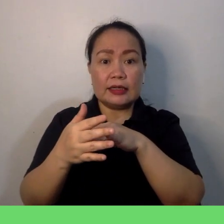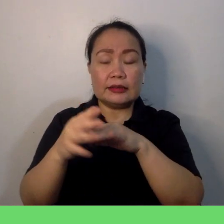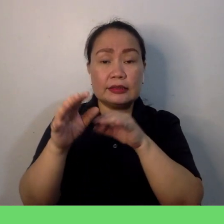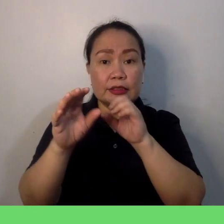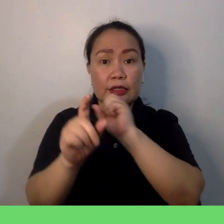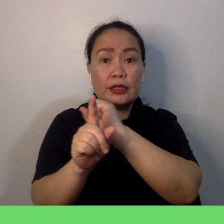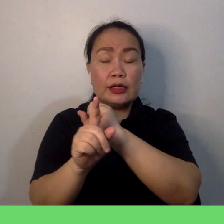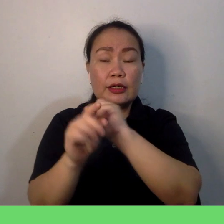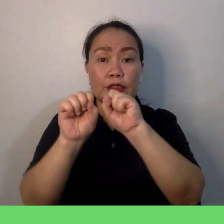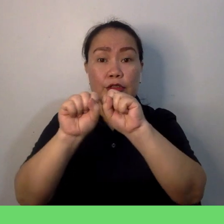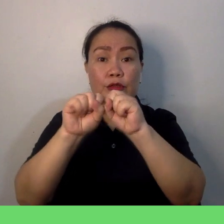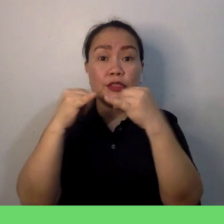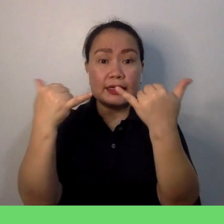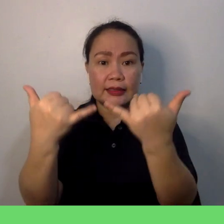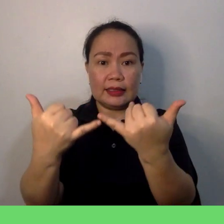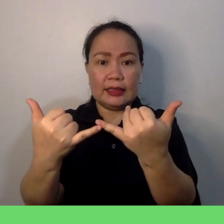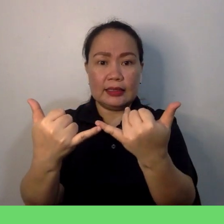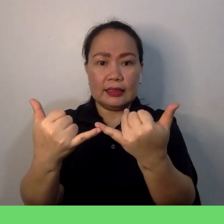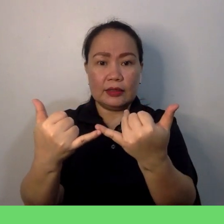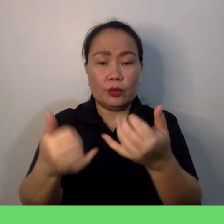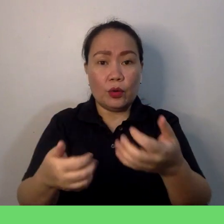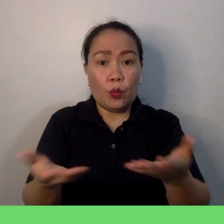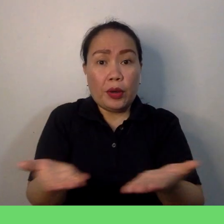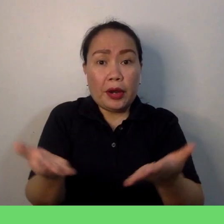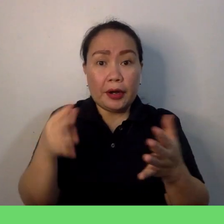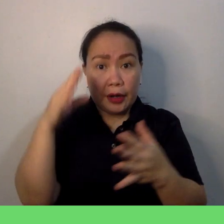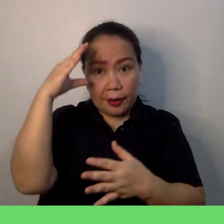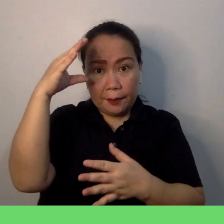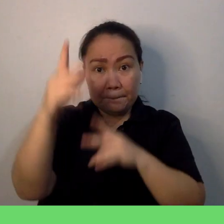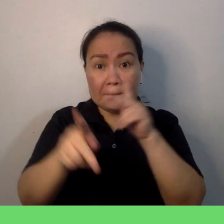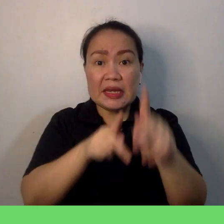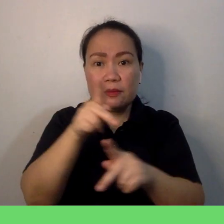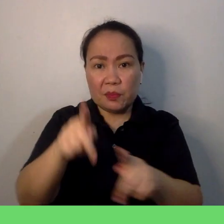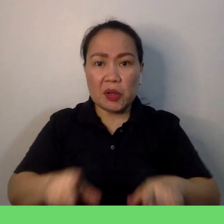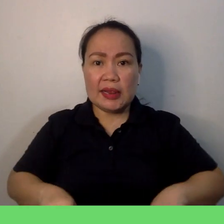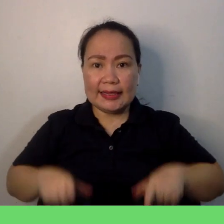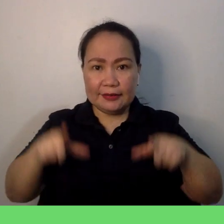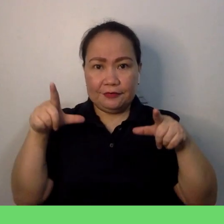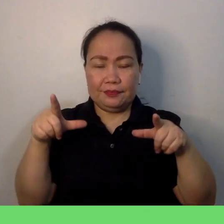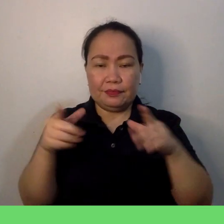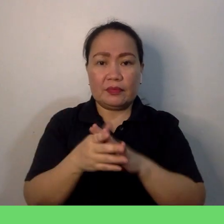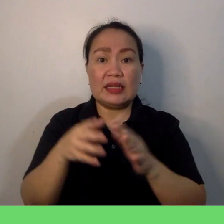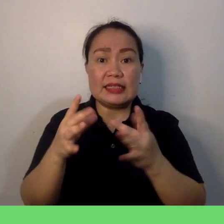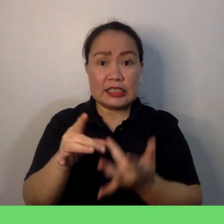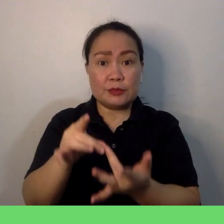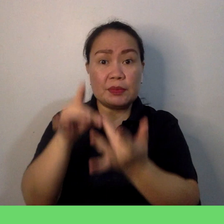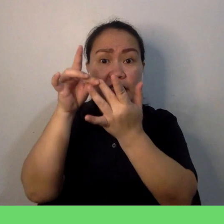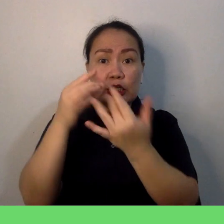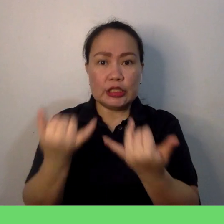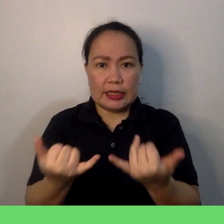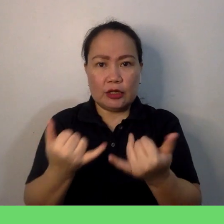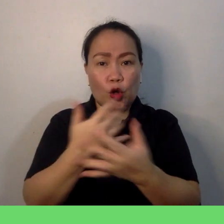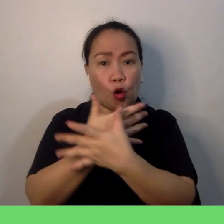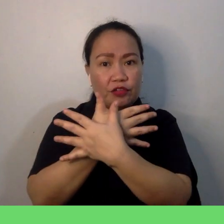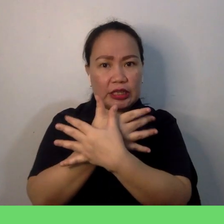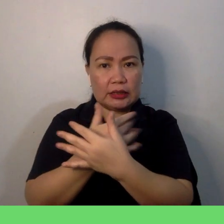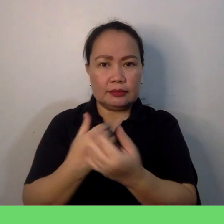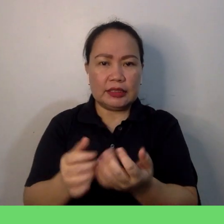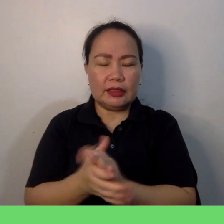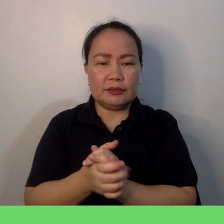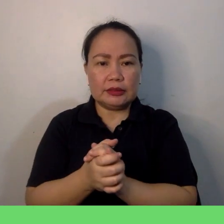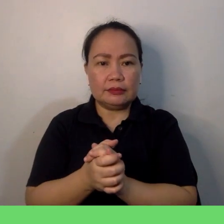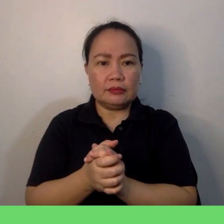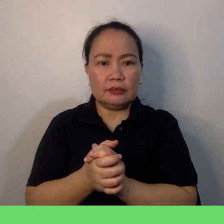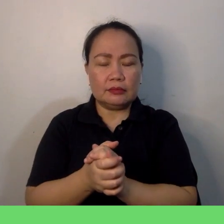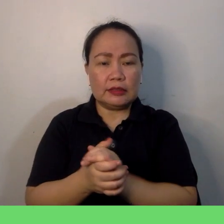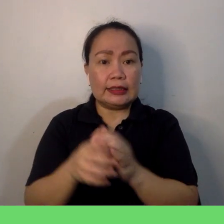din po natin yan sa society. Okay? Lalong-lalo na po ngayon. And then, we